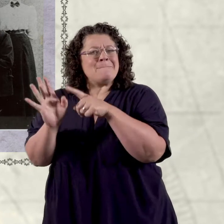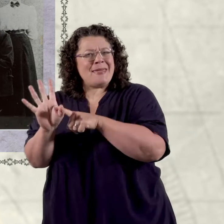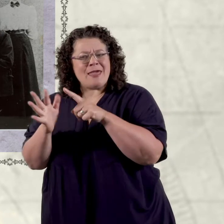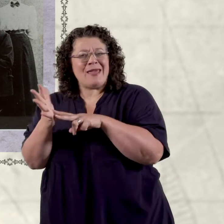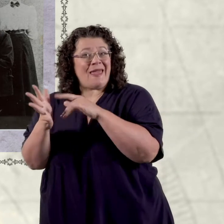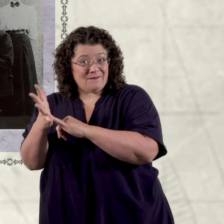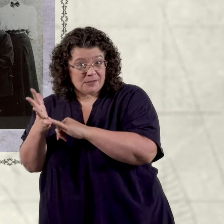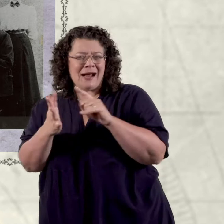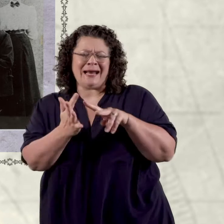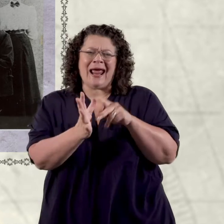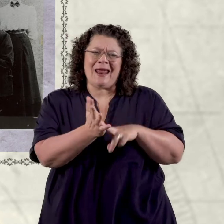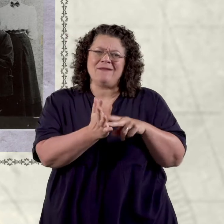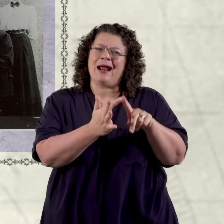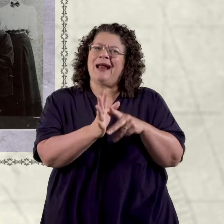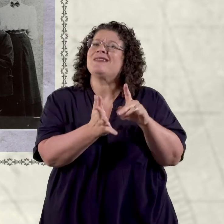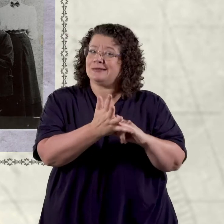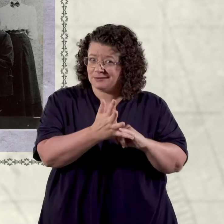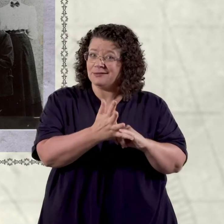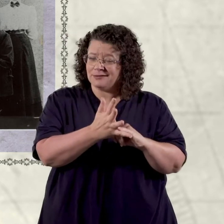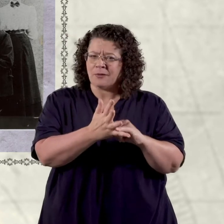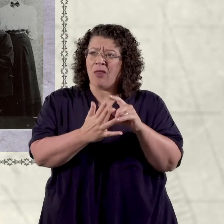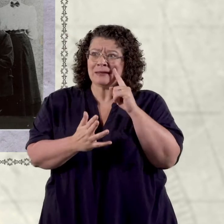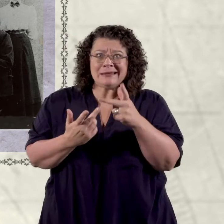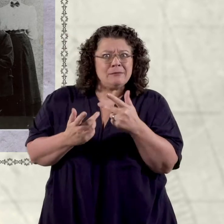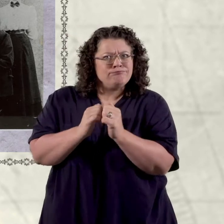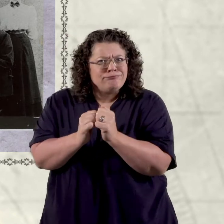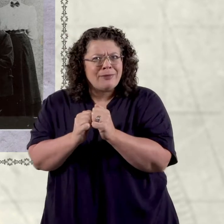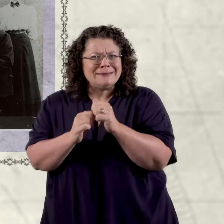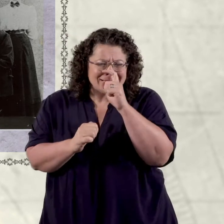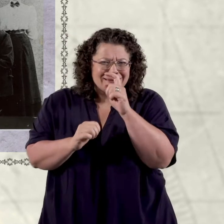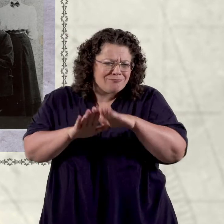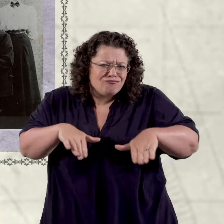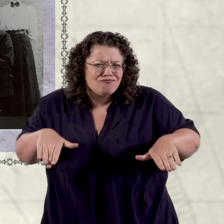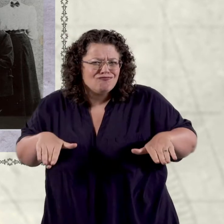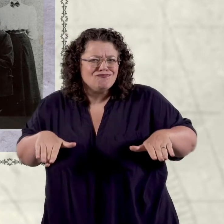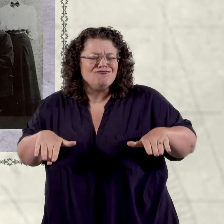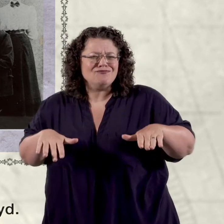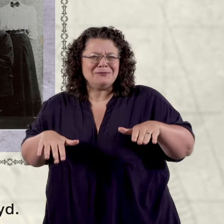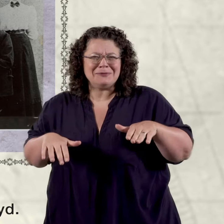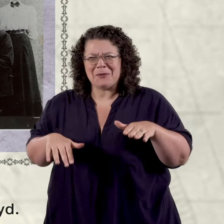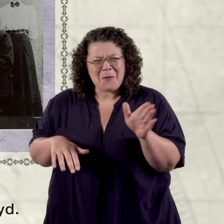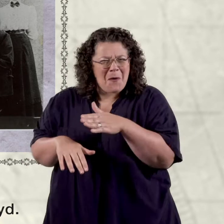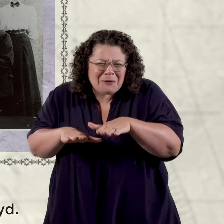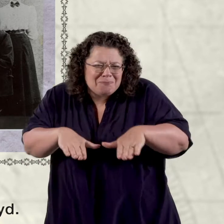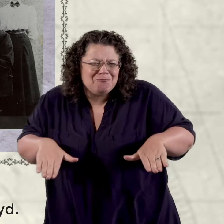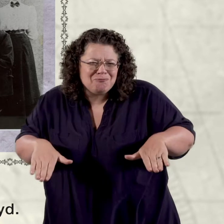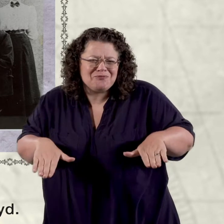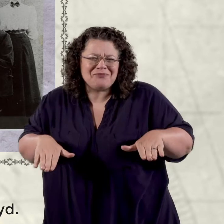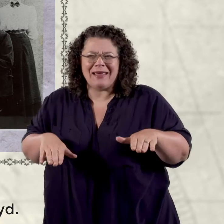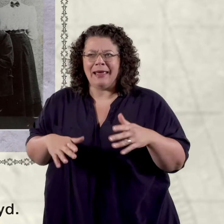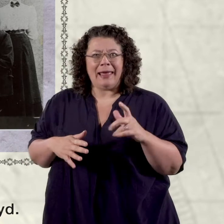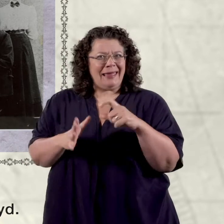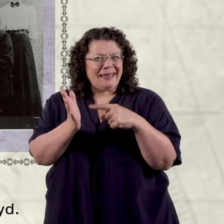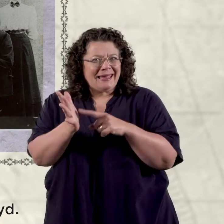a wedyn mam a dad, Mary Evans ag Evan Evans. A wedyn y gweddill mae gyd,